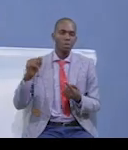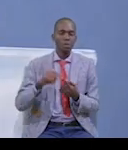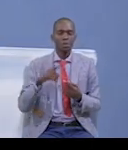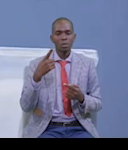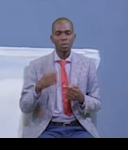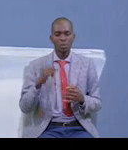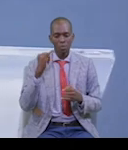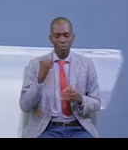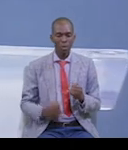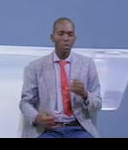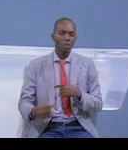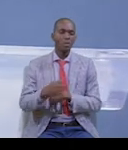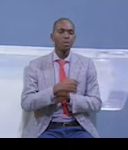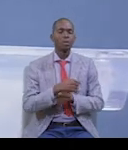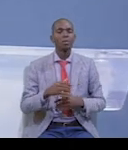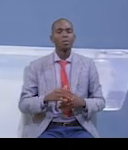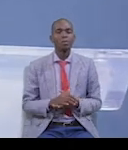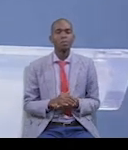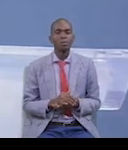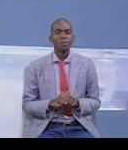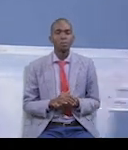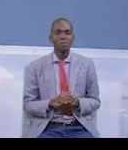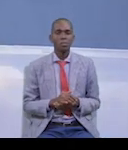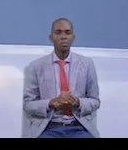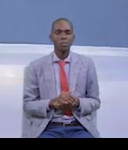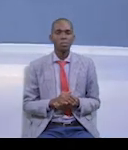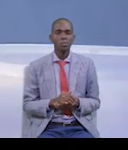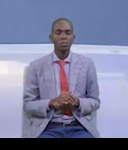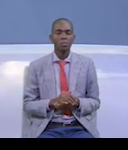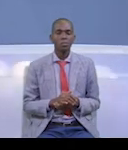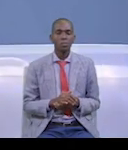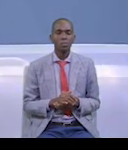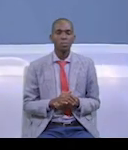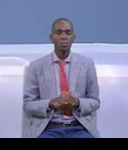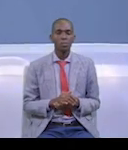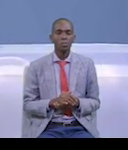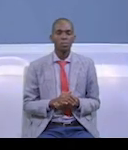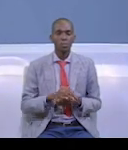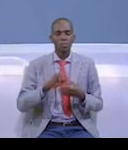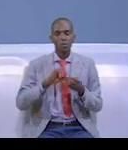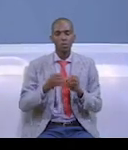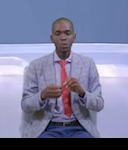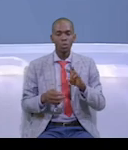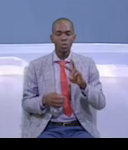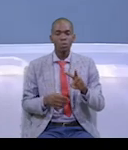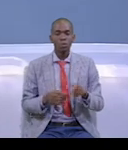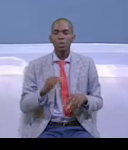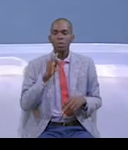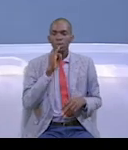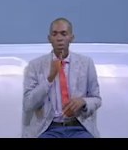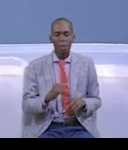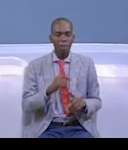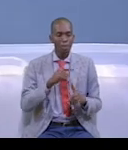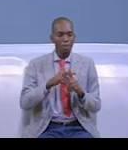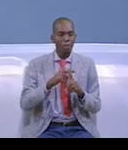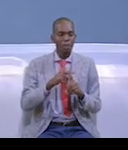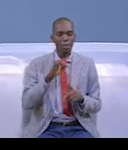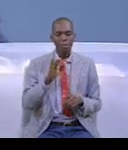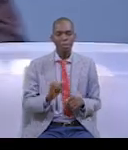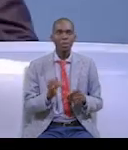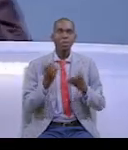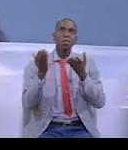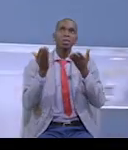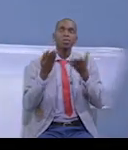final day. అంత్య దినము వరకు ఉద్దేశపూర్వకంగా ప్రభువును వెంబడించాలి. Number 2 is positively serving the